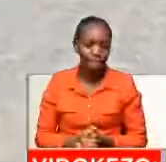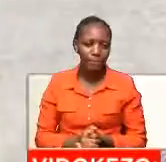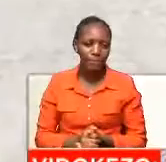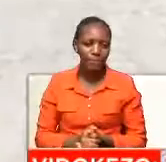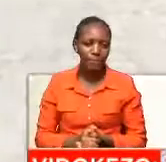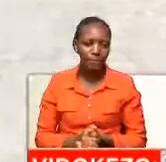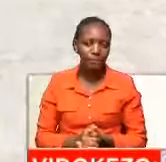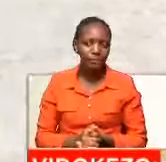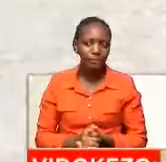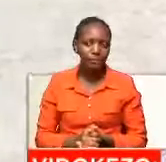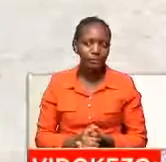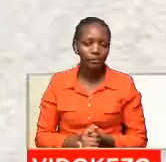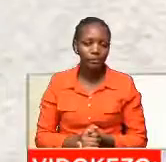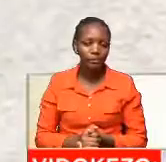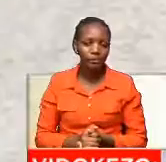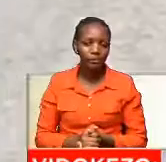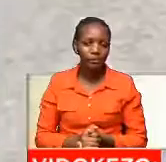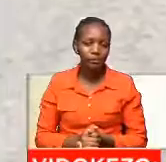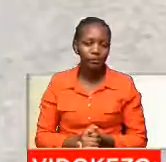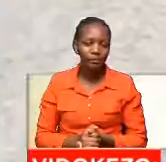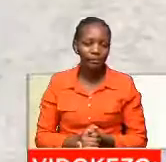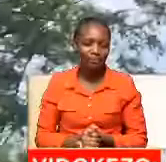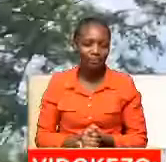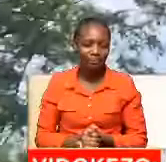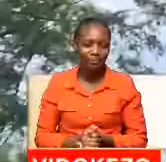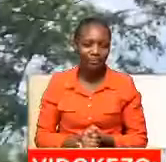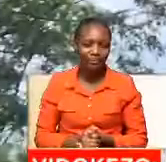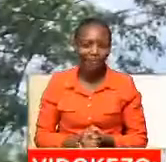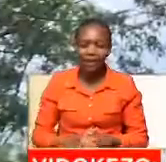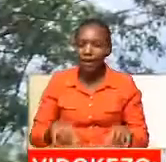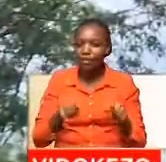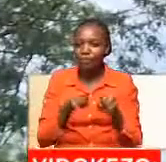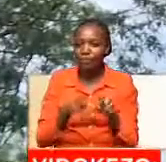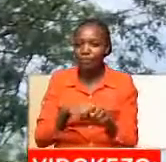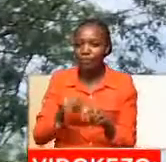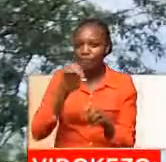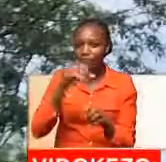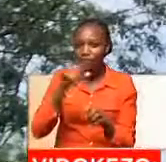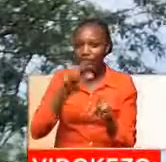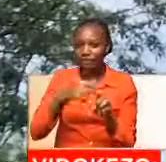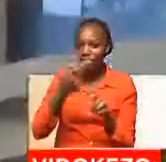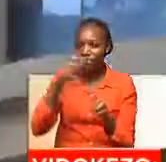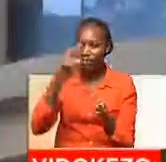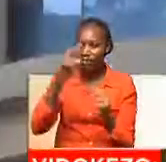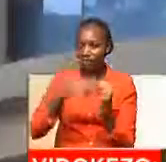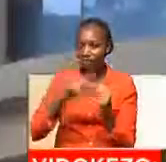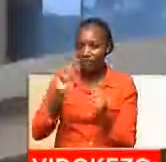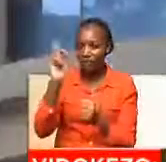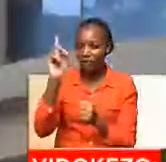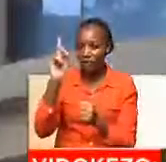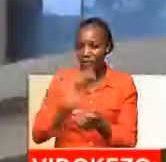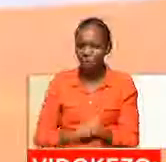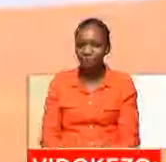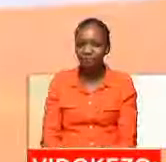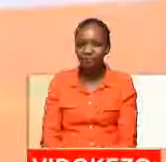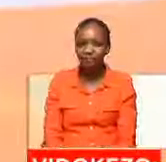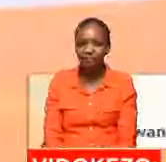yao ya bibi zao na ya watoto yao. Elizabeth Mutuku, TV 47, Nairobi.